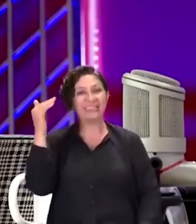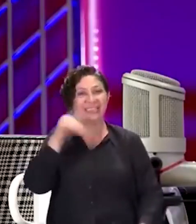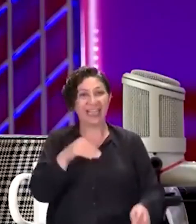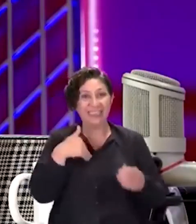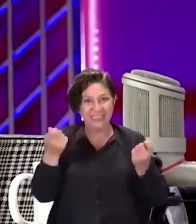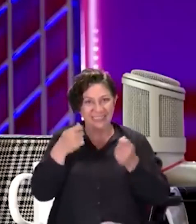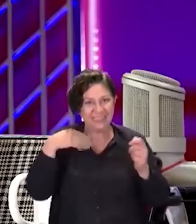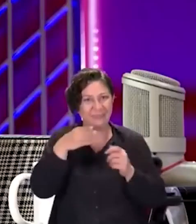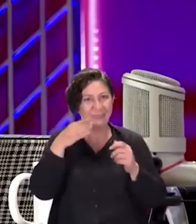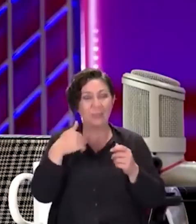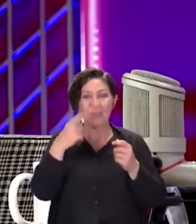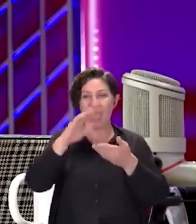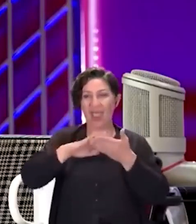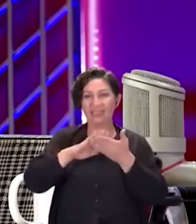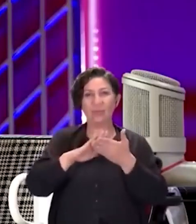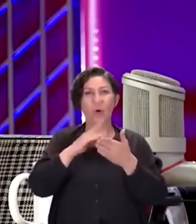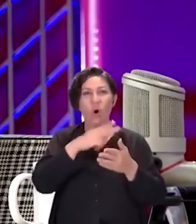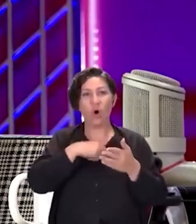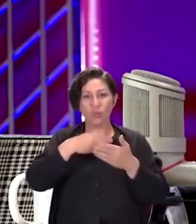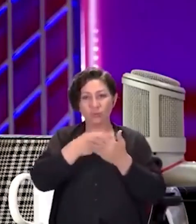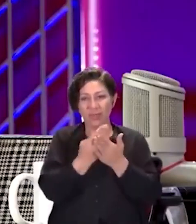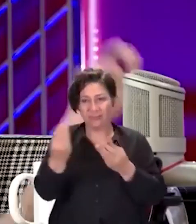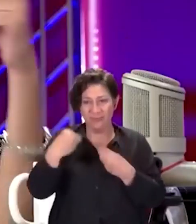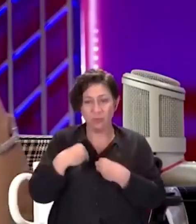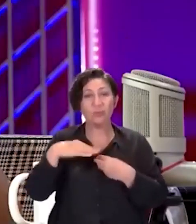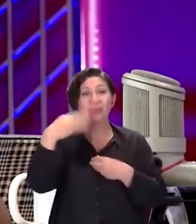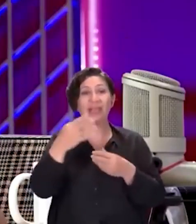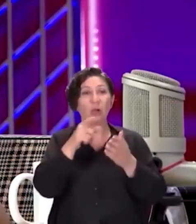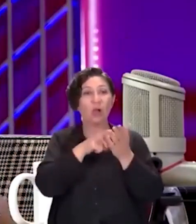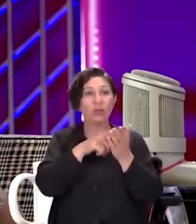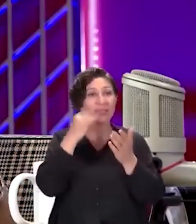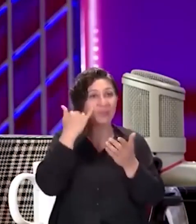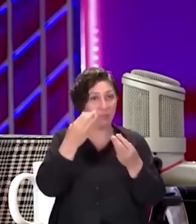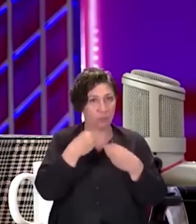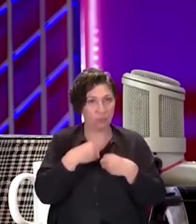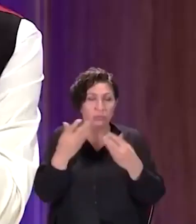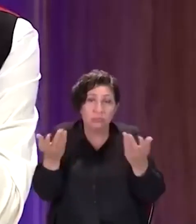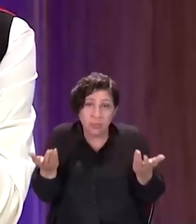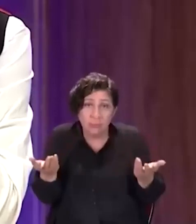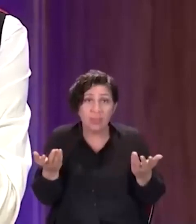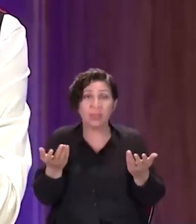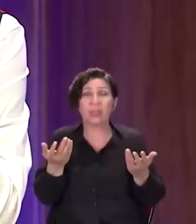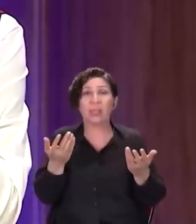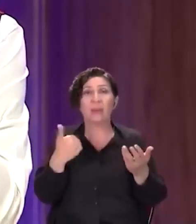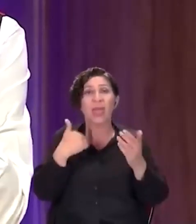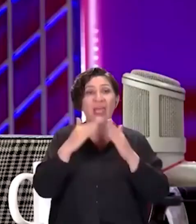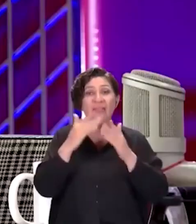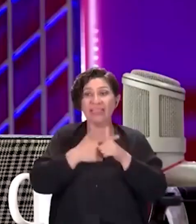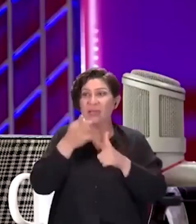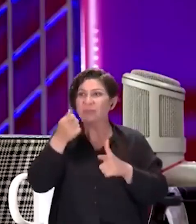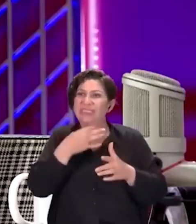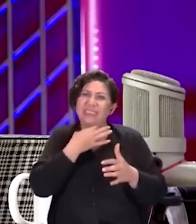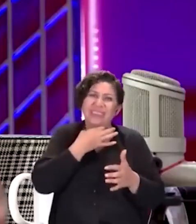çıkmaya çalışırken işte benim bir arkadaşım otobüs biletim veriyordu. Diğeri bana kontör veriyordu. Hadi canım. Tabii ben yani işte evimizin